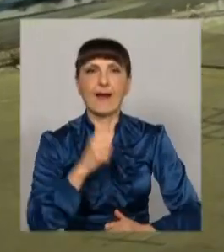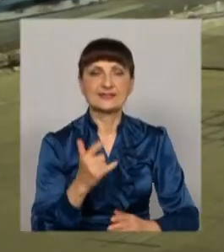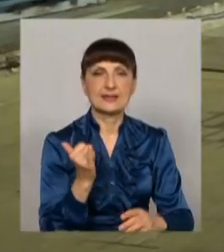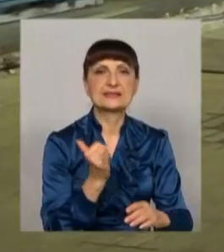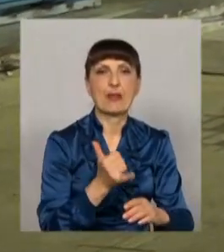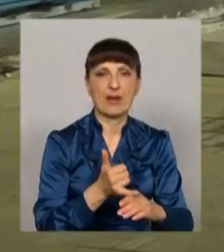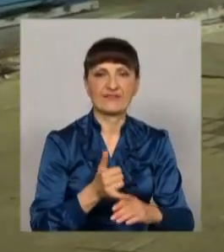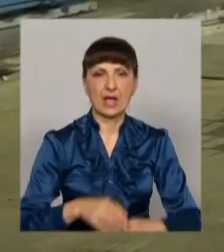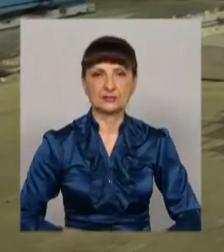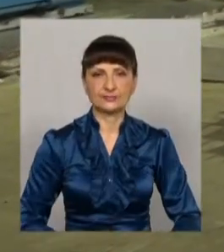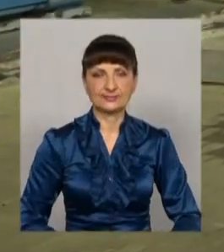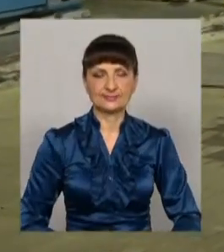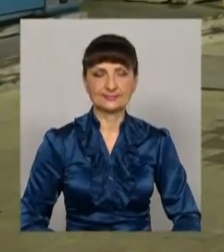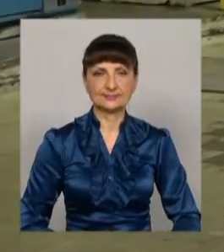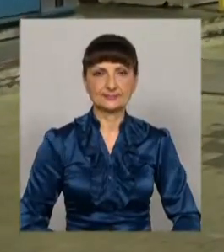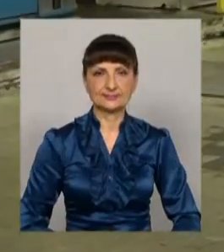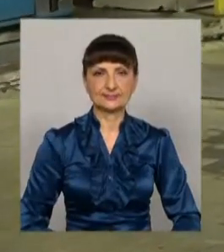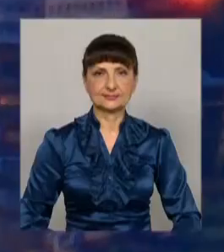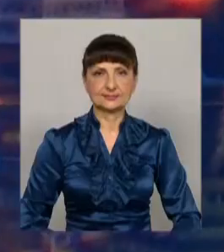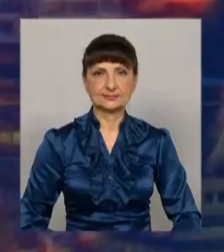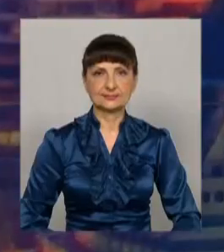Араубаев, Сагынтай Мунайтпасов, телеканал Алматы.